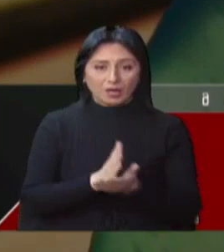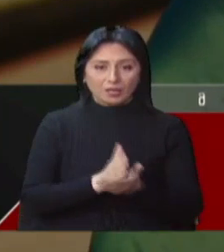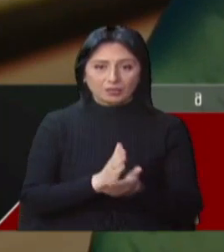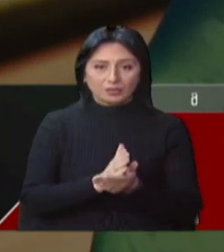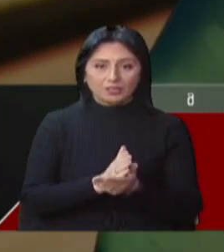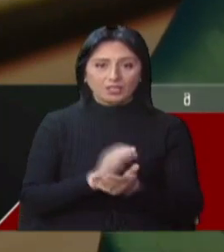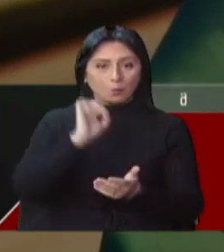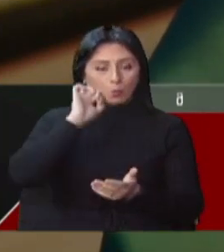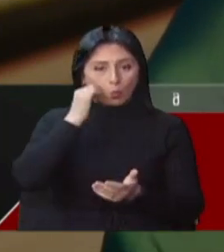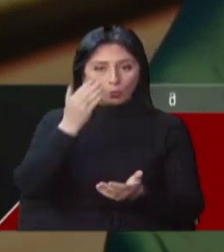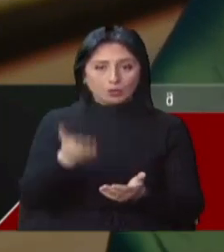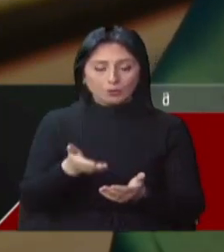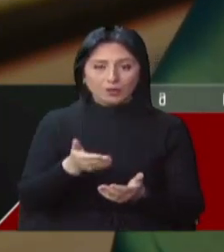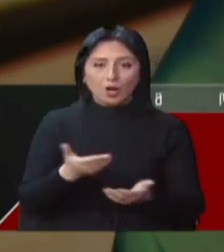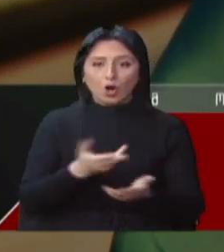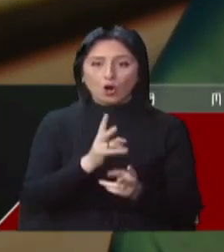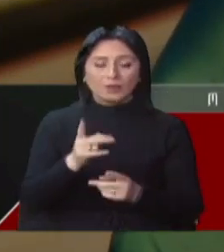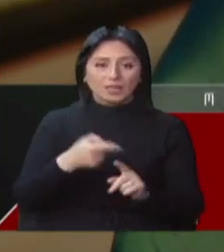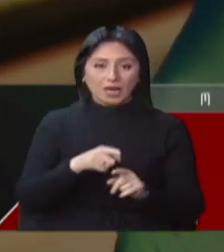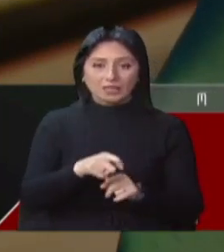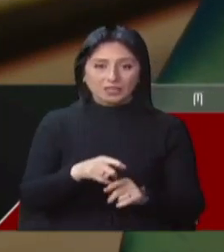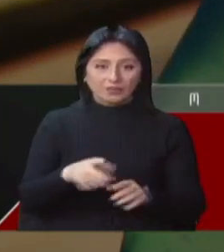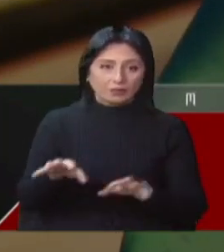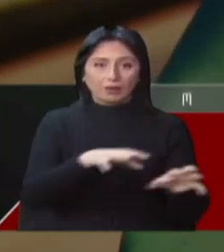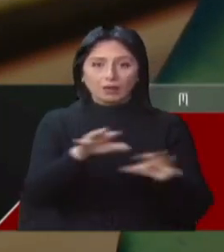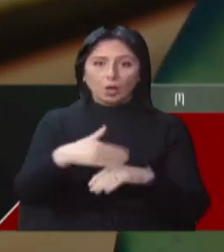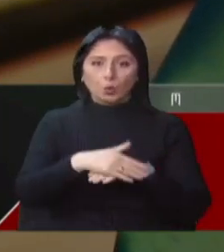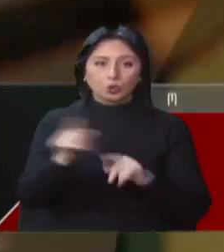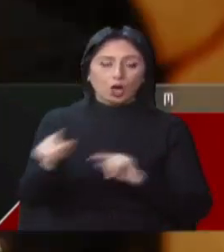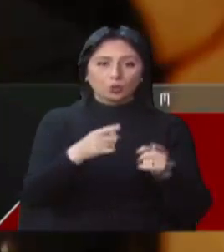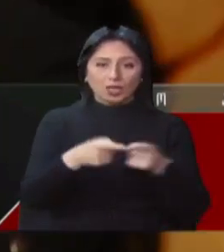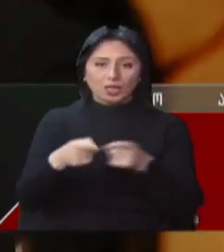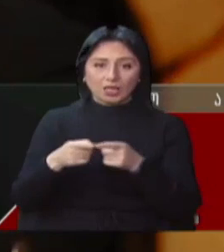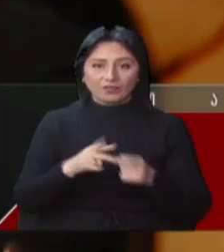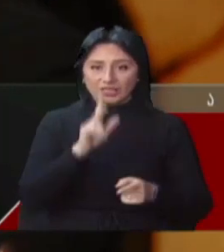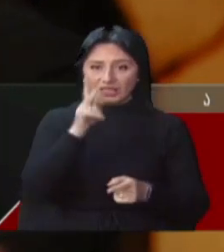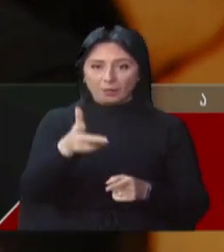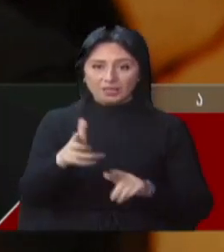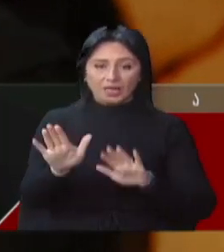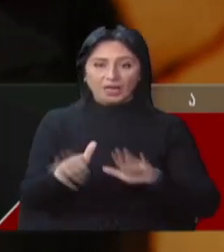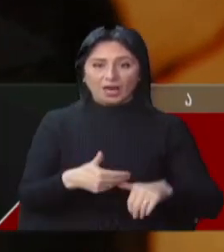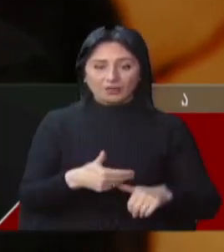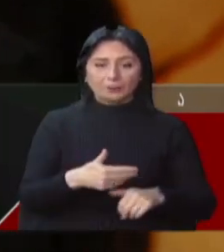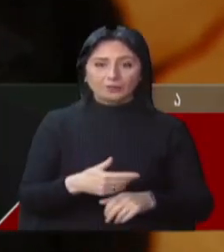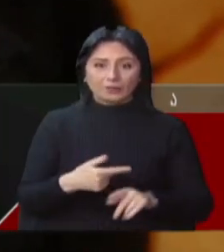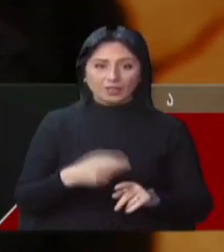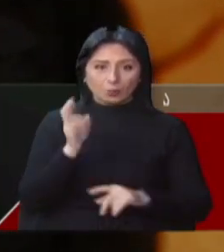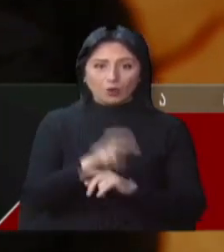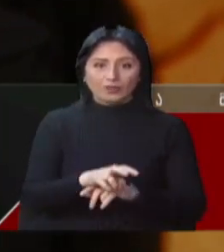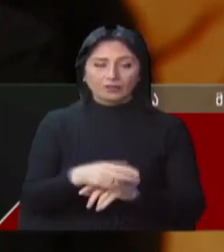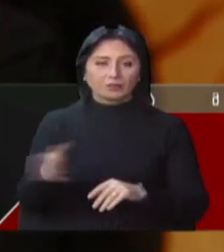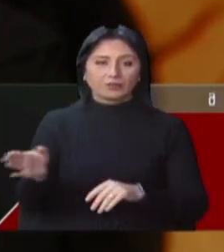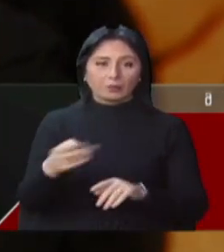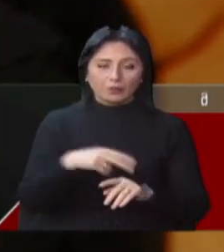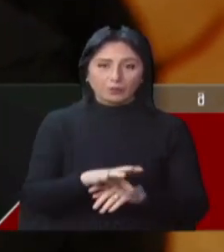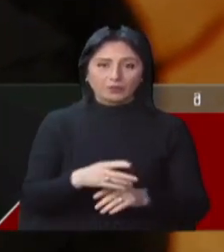ბავშვები, მოხუცები, რომლებიც აი ესე დაწანწალებენ ქუჩა-ქუჩა ქირით. სამი წელი გავიდა, ნუ მოვდივართ,